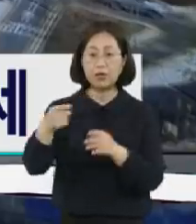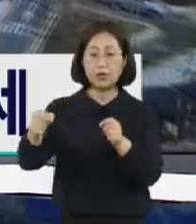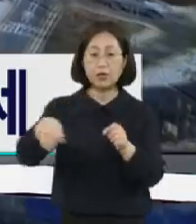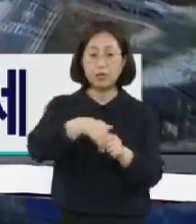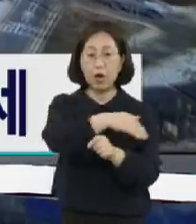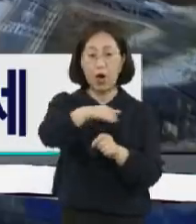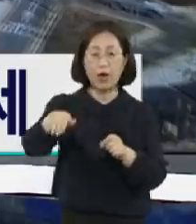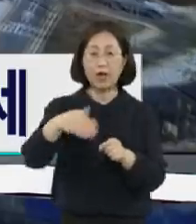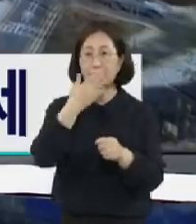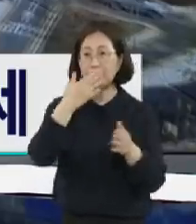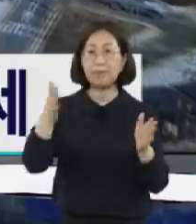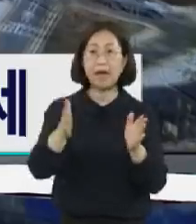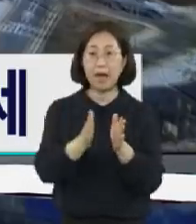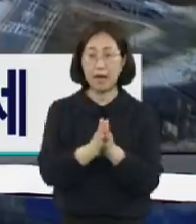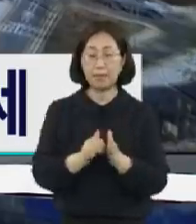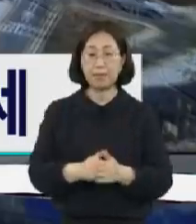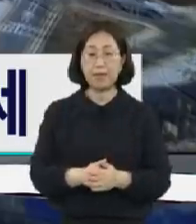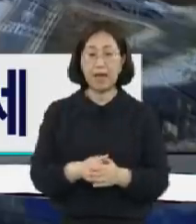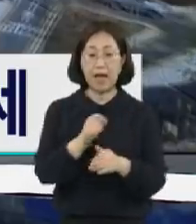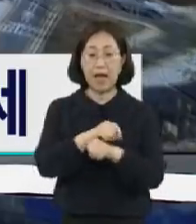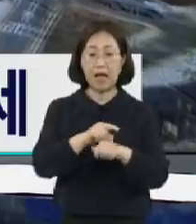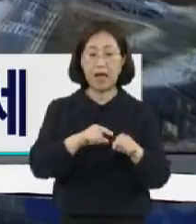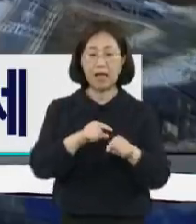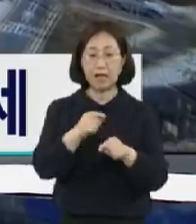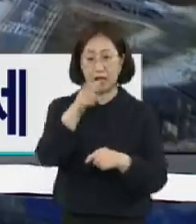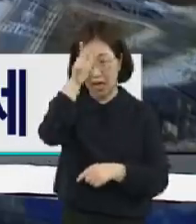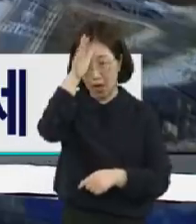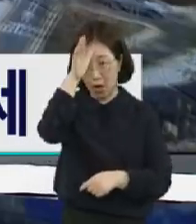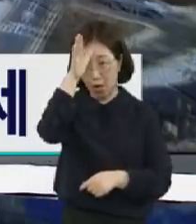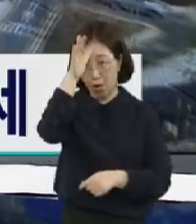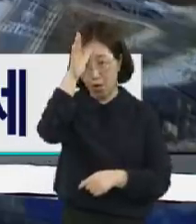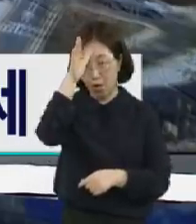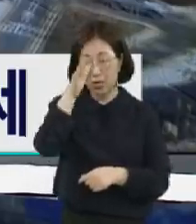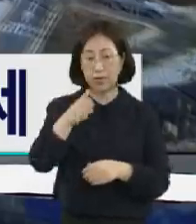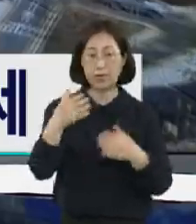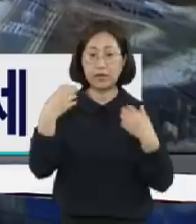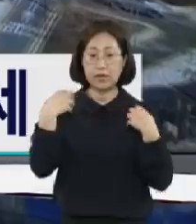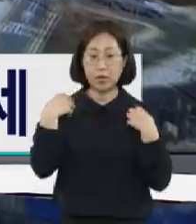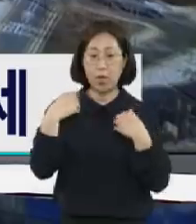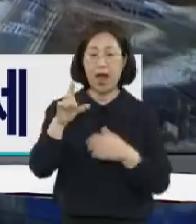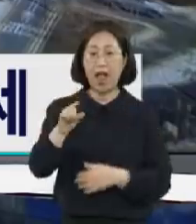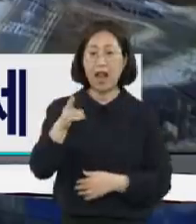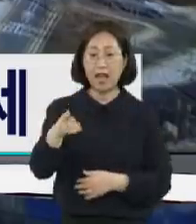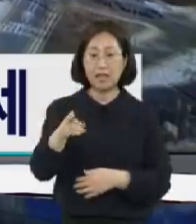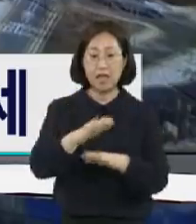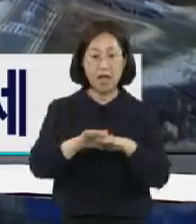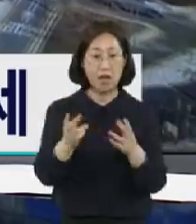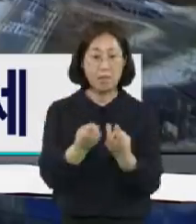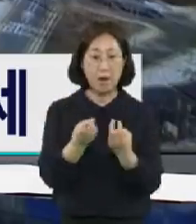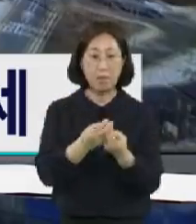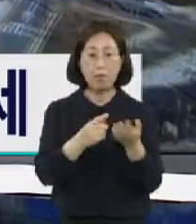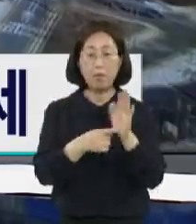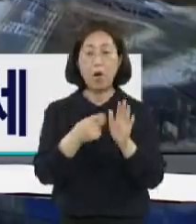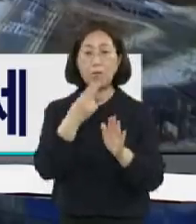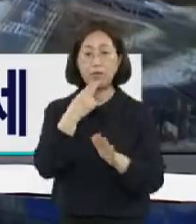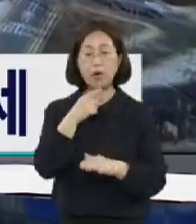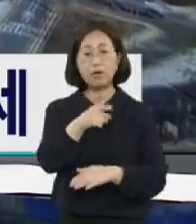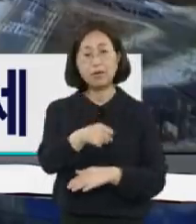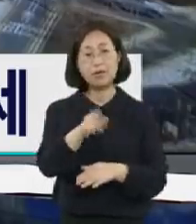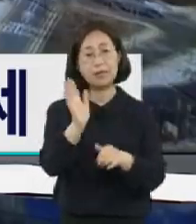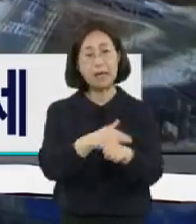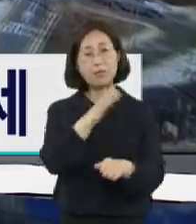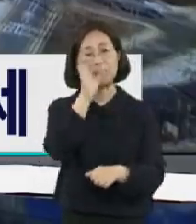미치고 있는데요. 행정당국과 LH는 사태 수습을 위한 별다른 대책을 내놓지 못하면서 책임론이 커지고